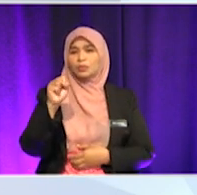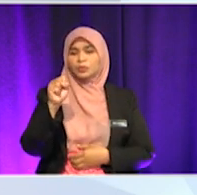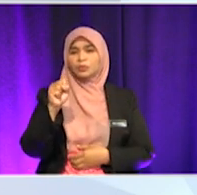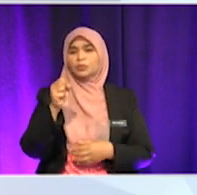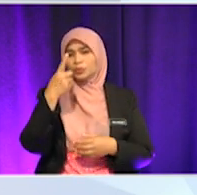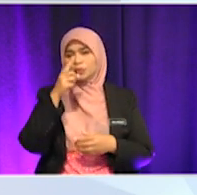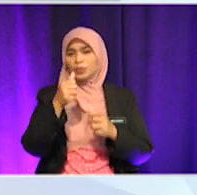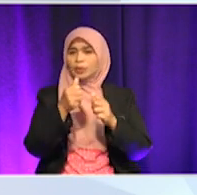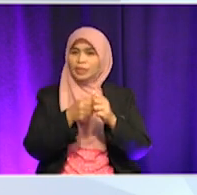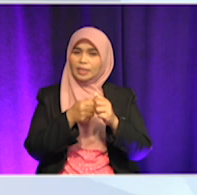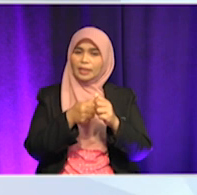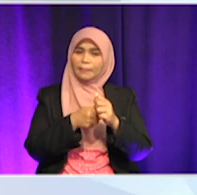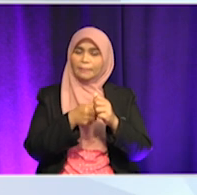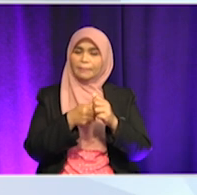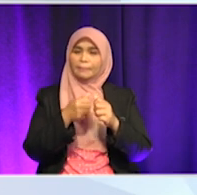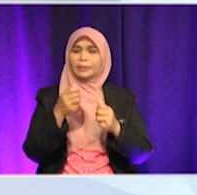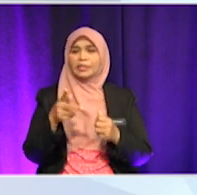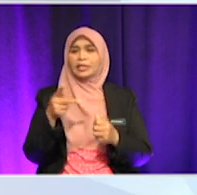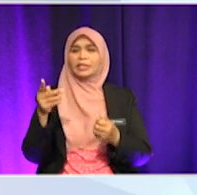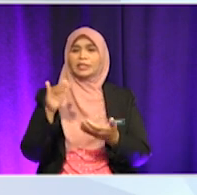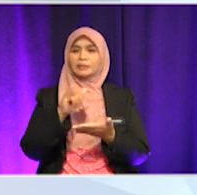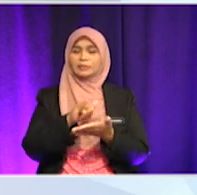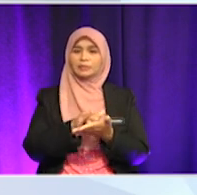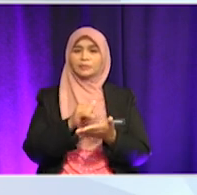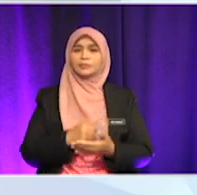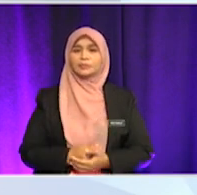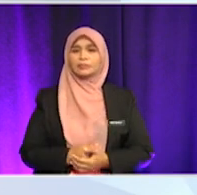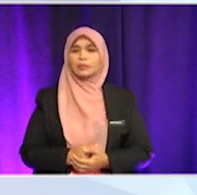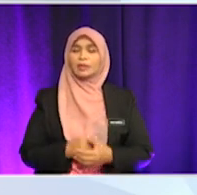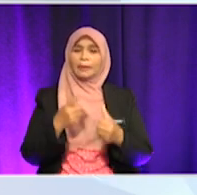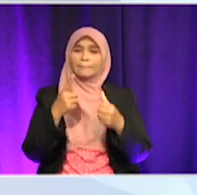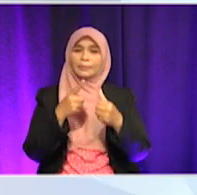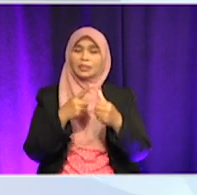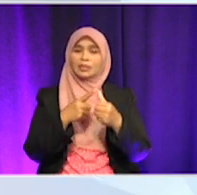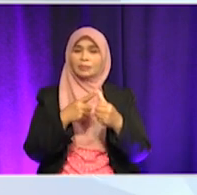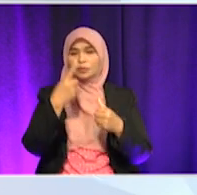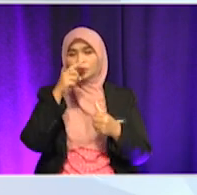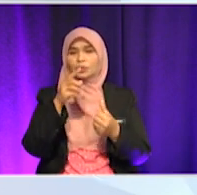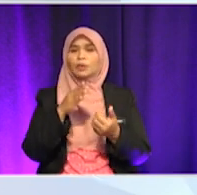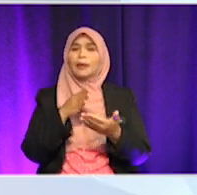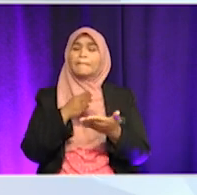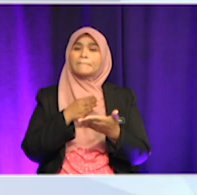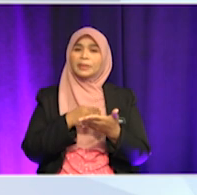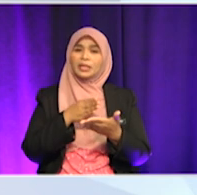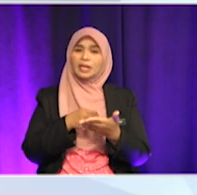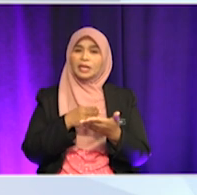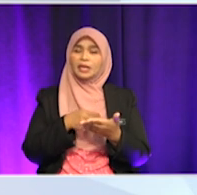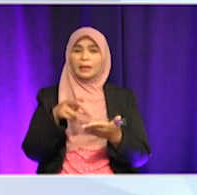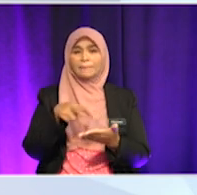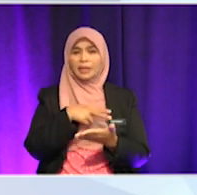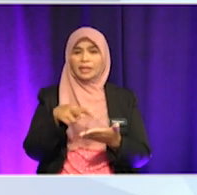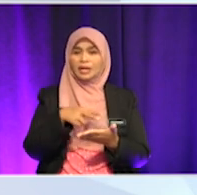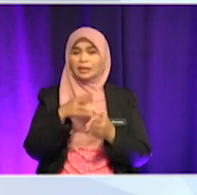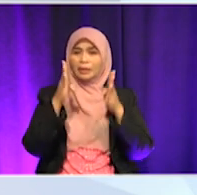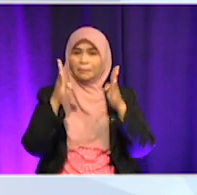cikgu-cikgu nak murid dekat GM cuba terbitkan rumus. Yang pertama, bagi bilangan penari berbangsa Cina.